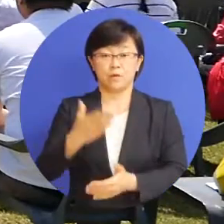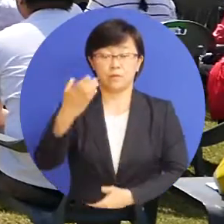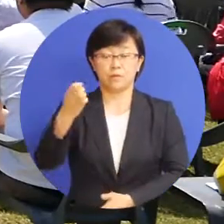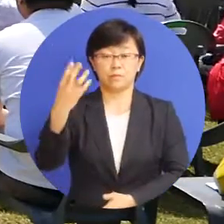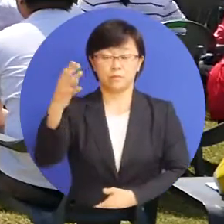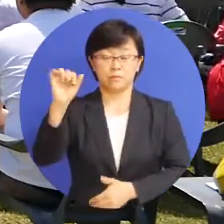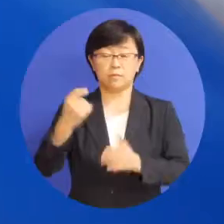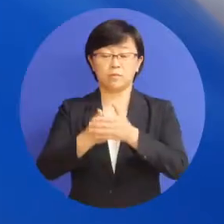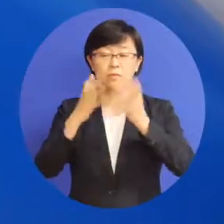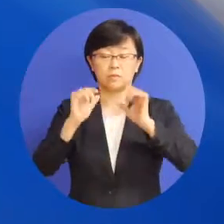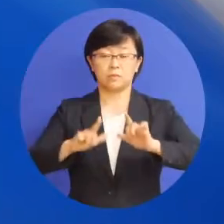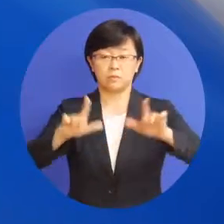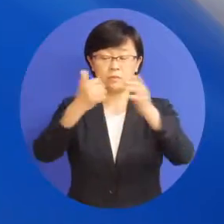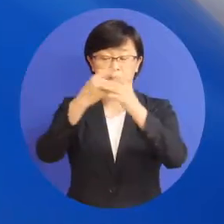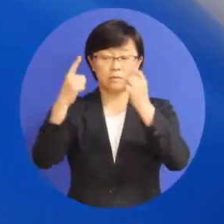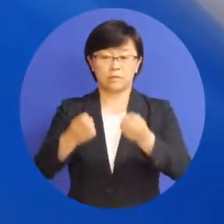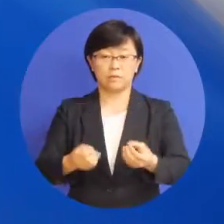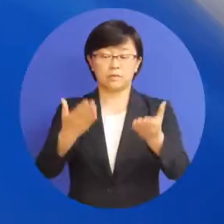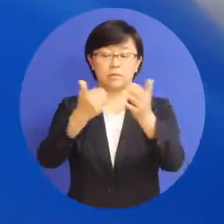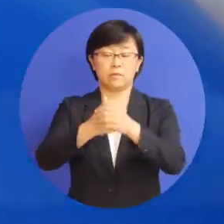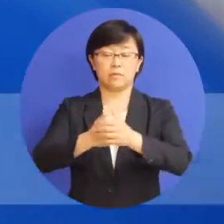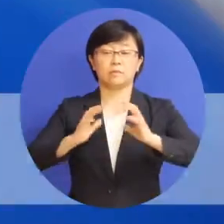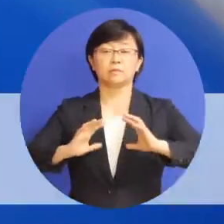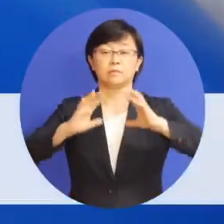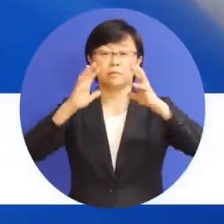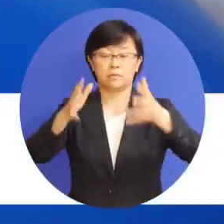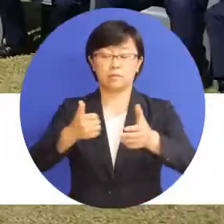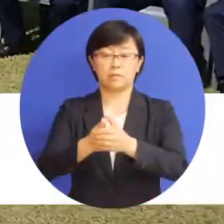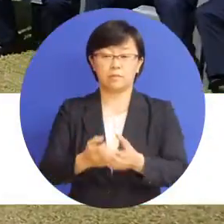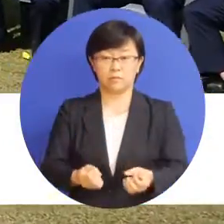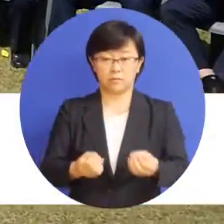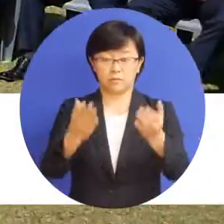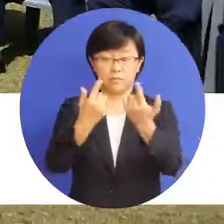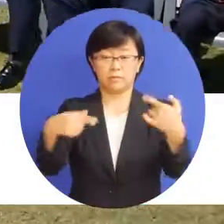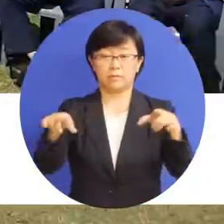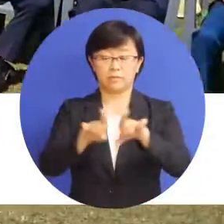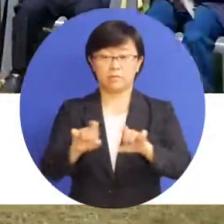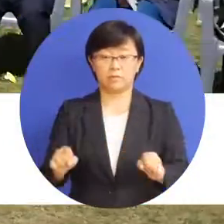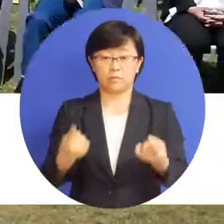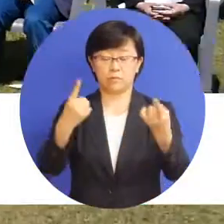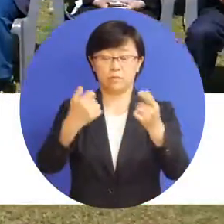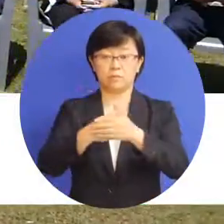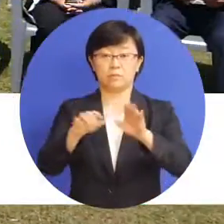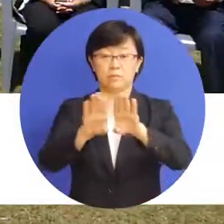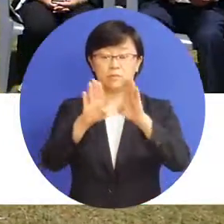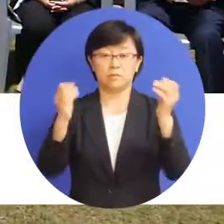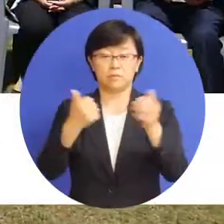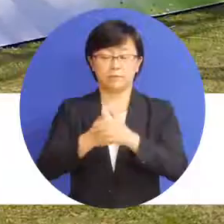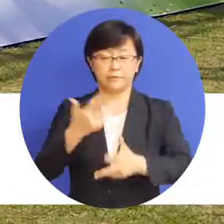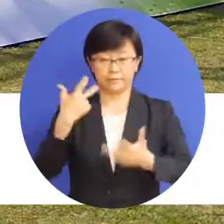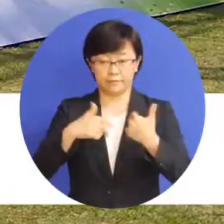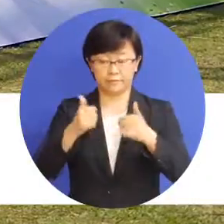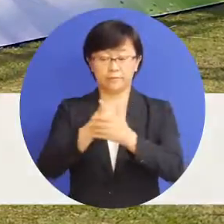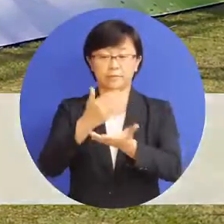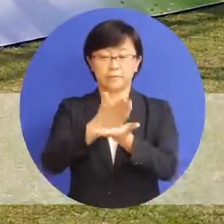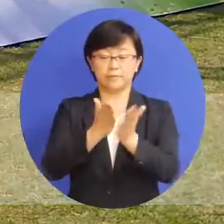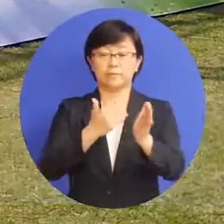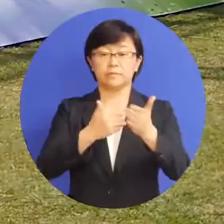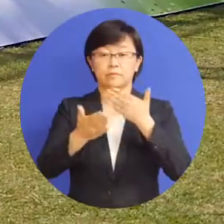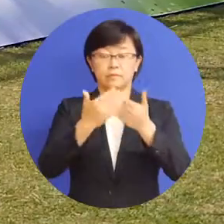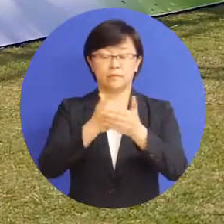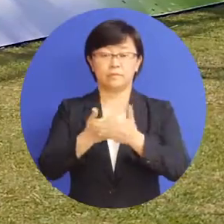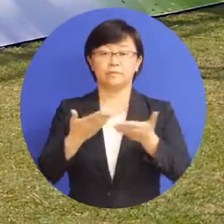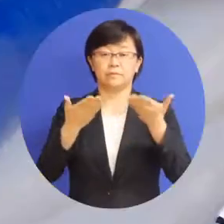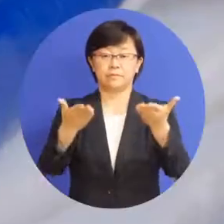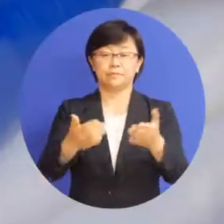제94회 어린이날 기념행사가 석장리 세계 구석기 축제와 함께 열리며 풍성한 볼거리와 다채로운 체험거리를